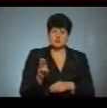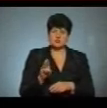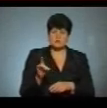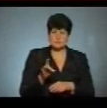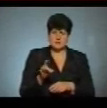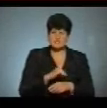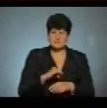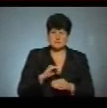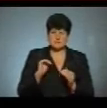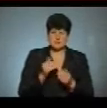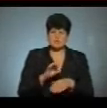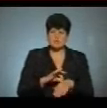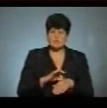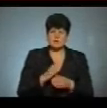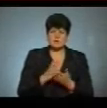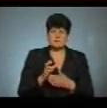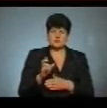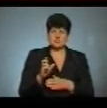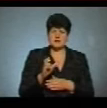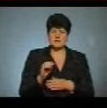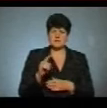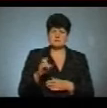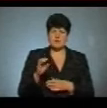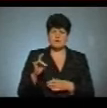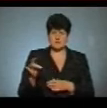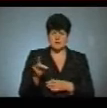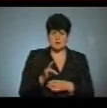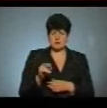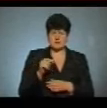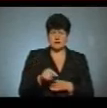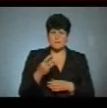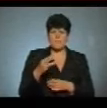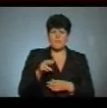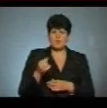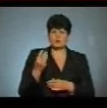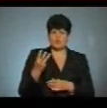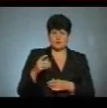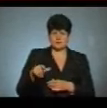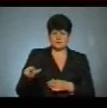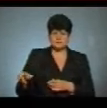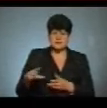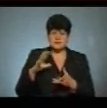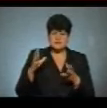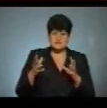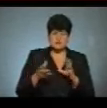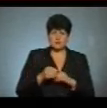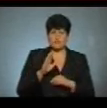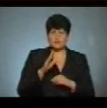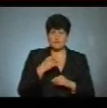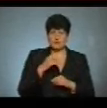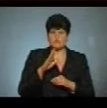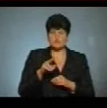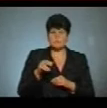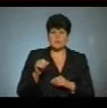районах. Найменше хворих зараз у Бережанському і Зборівському районах, там по троє хворих. Загалом, за словами Володимира Паничева,